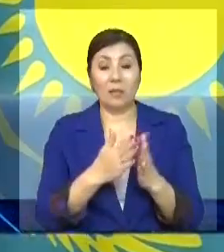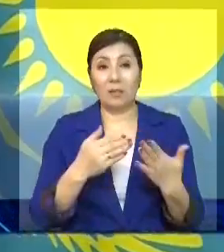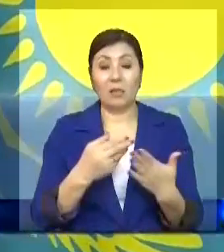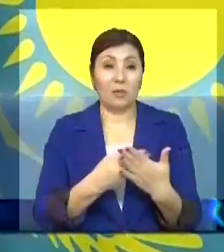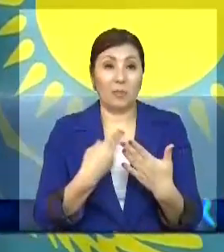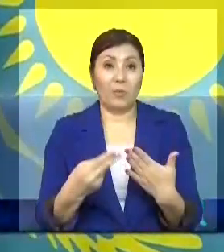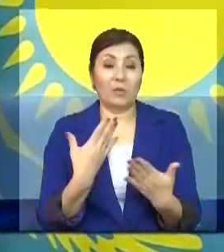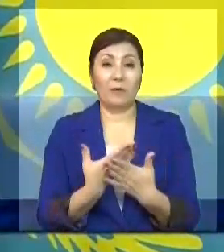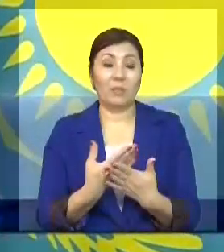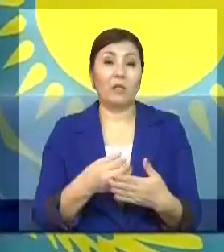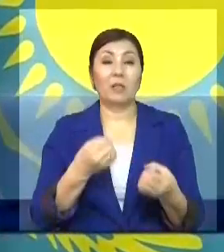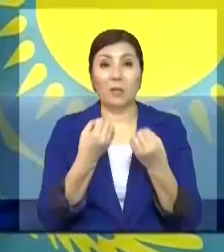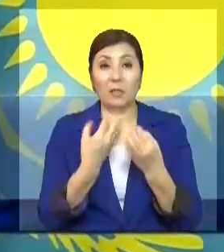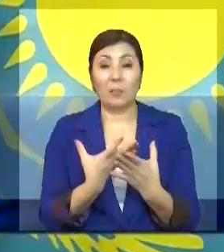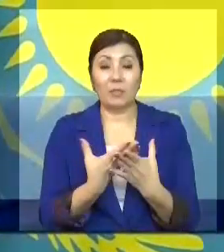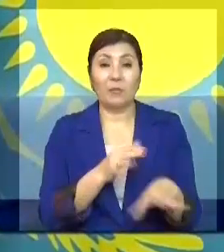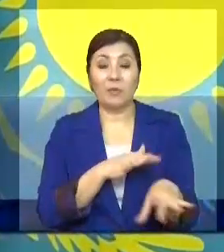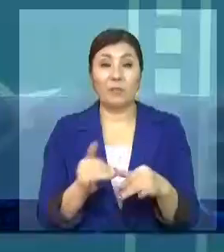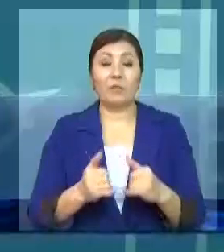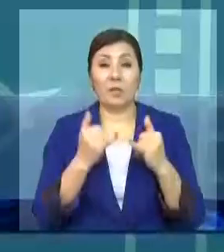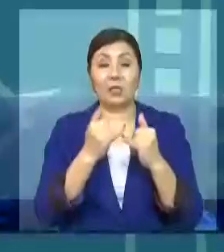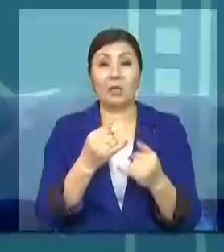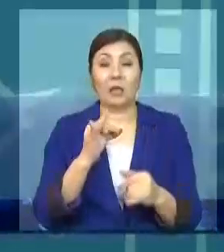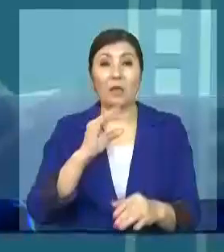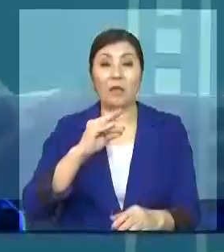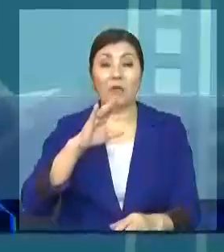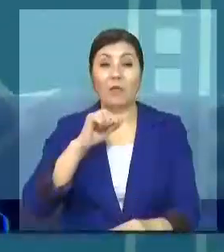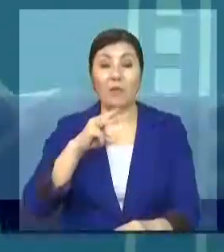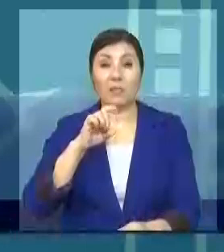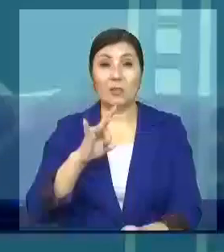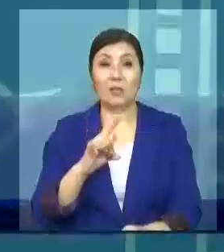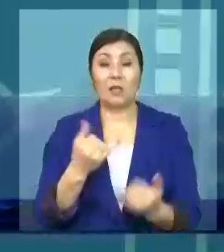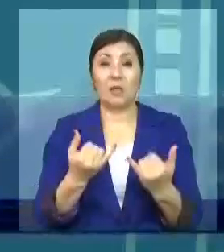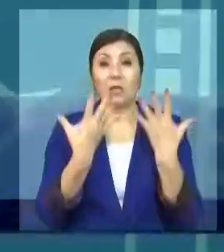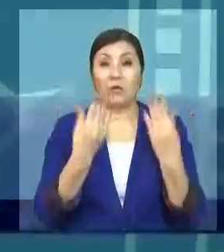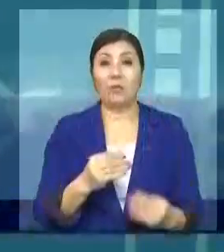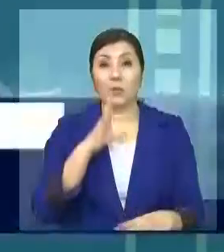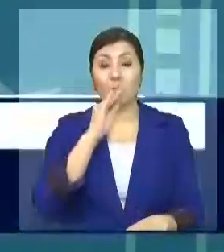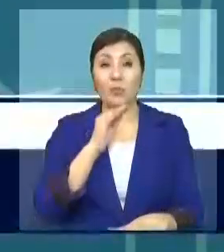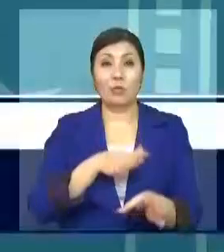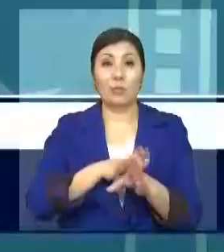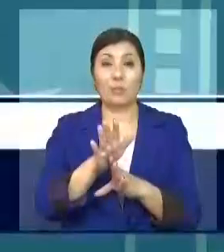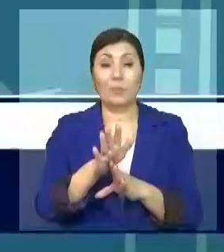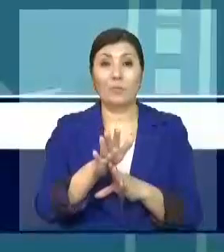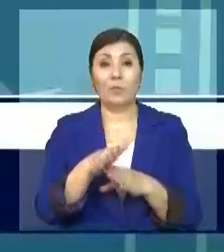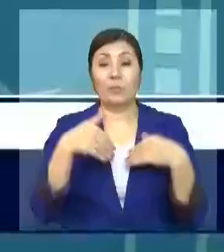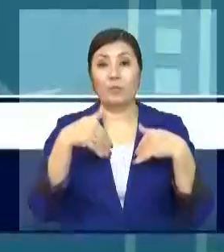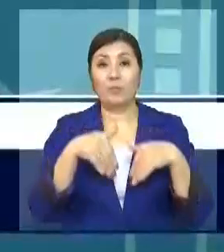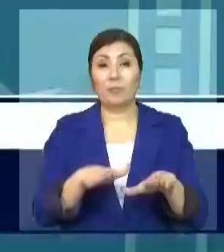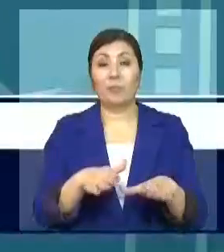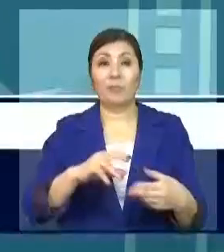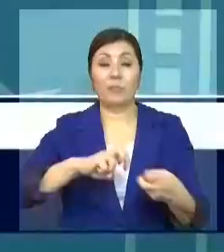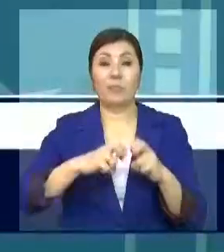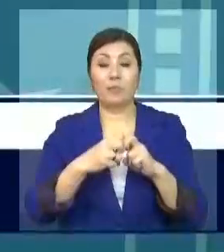зеленого коридора, упрощающего процедуру для инвесторов. На сегодняшний день успешно реализованы и решены